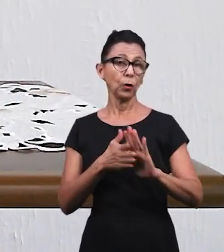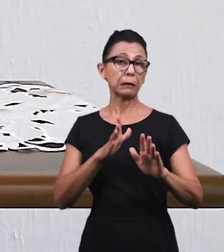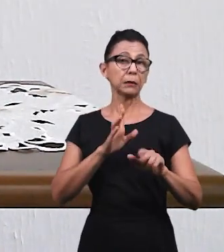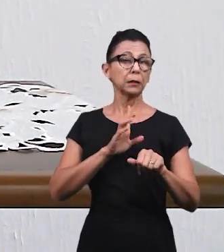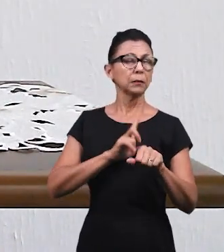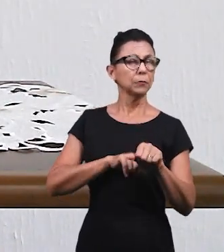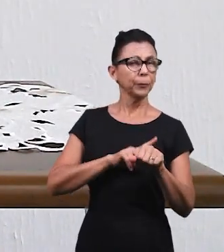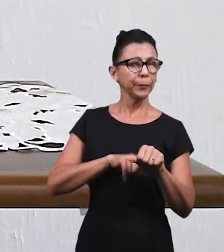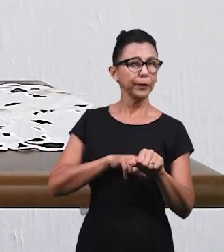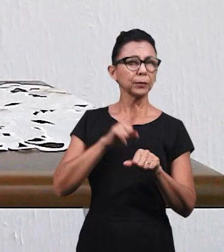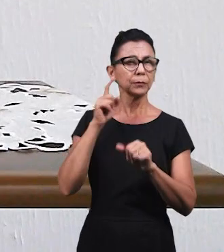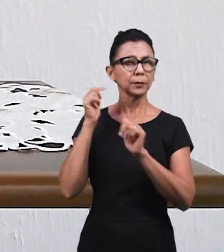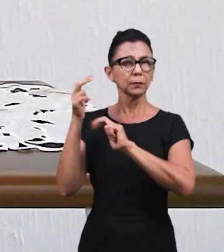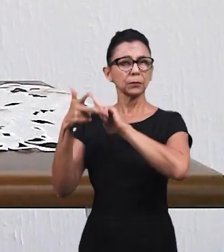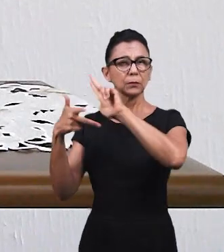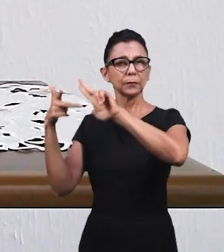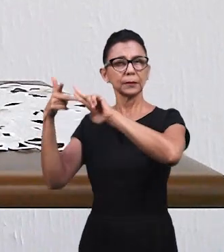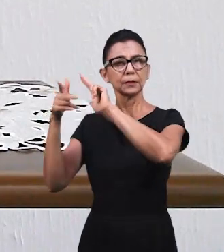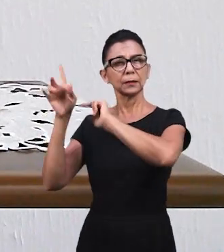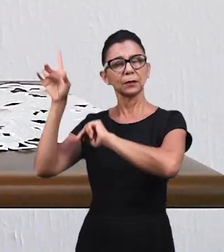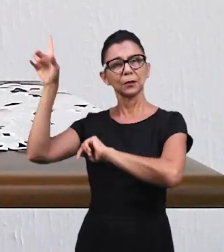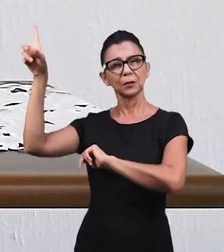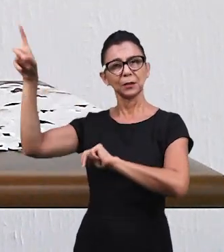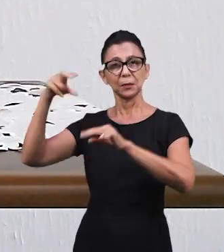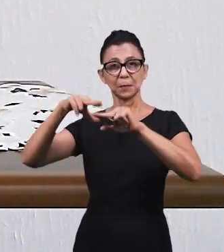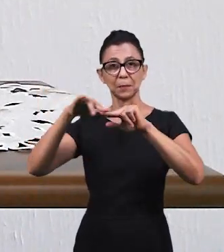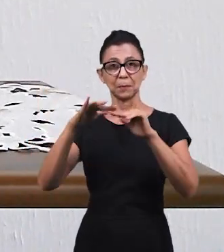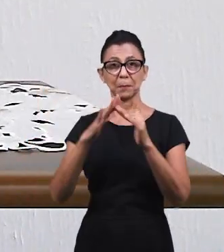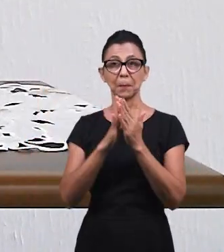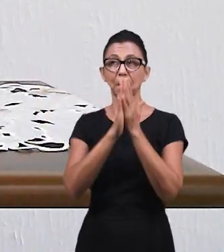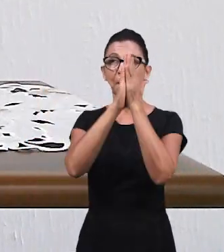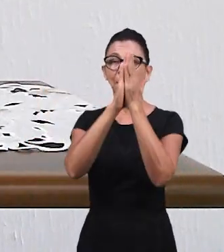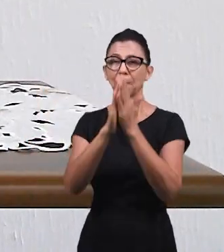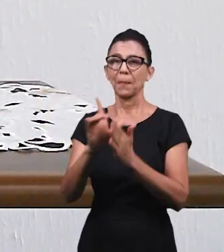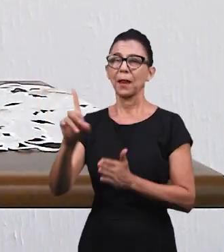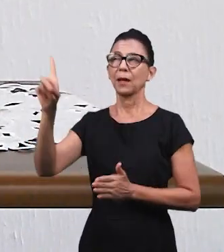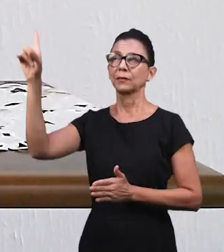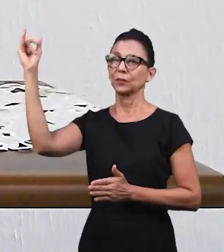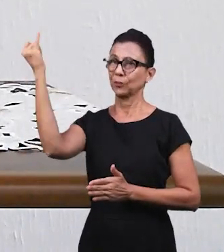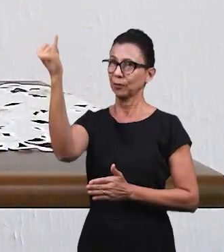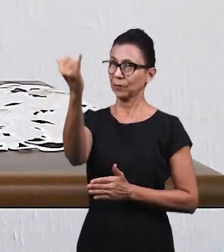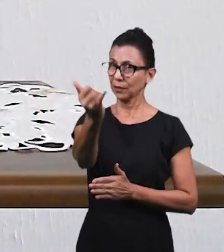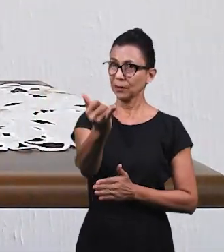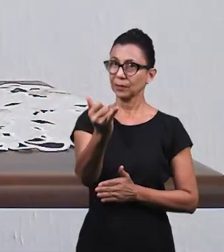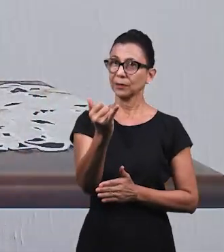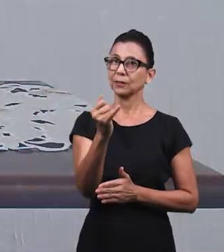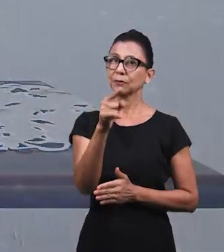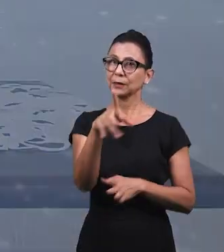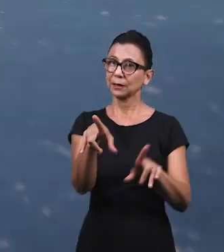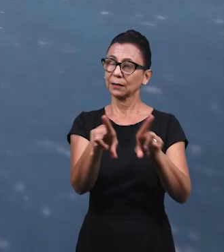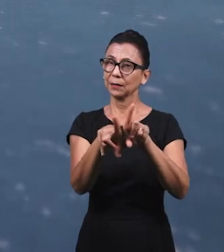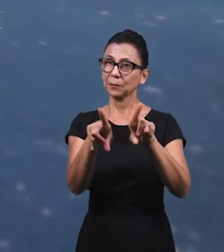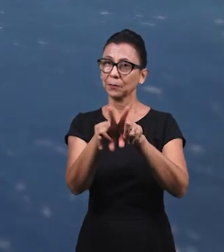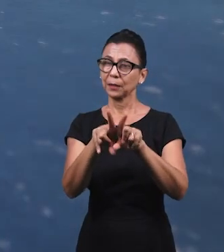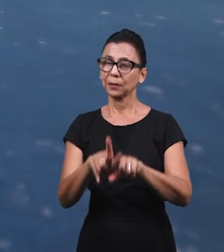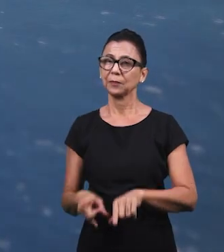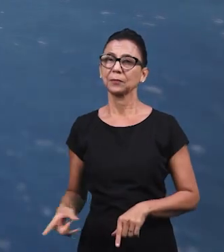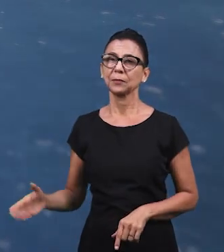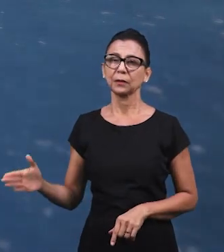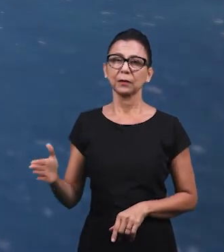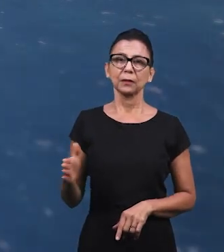будем петь псалом, вы будете говорить с Богом, и Бог будет говорить к вам через свое Слово.